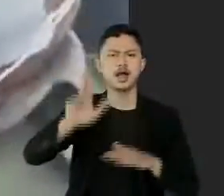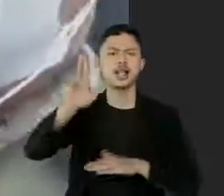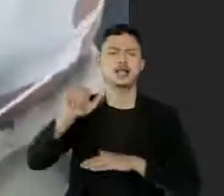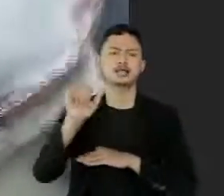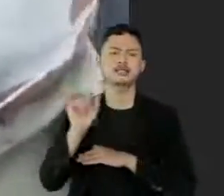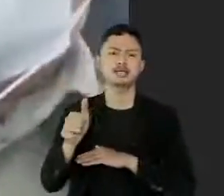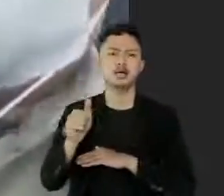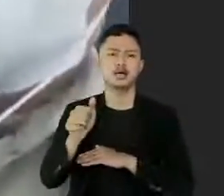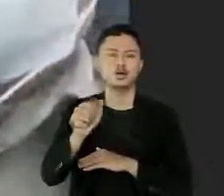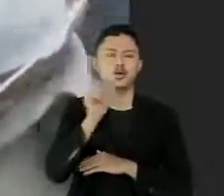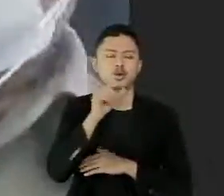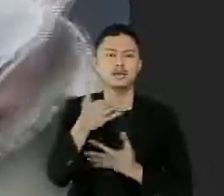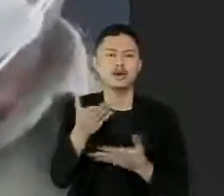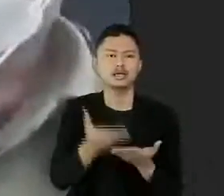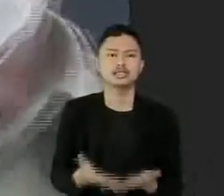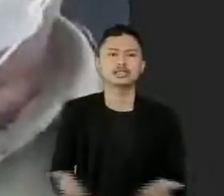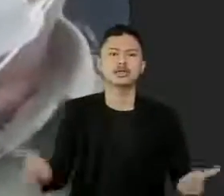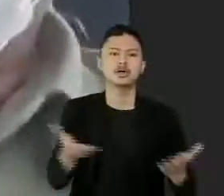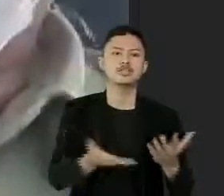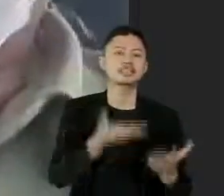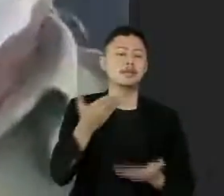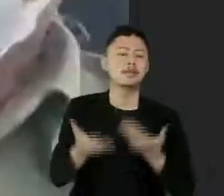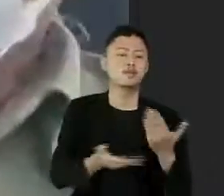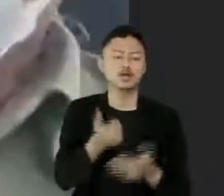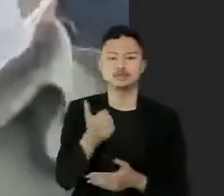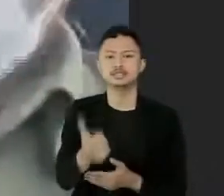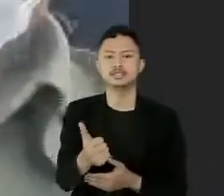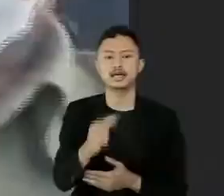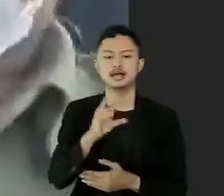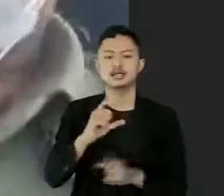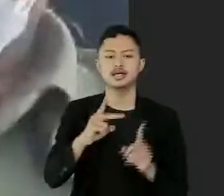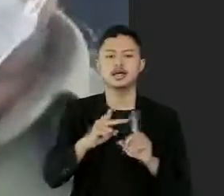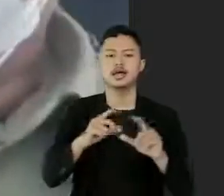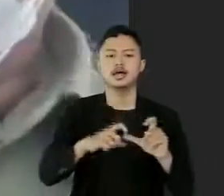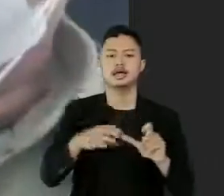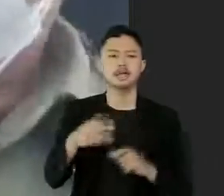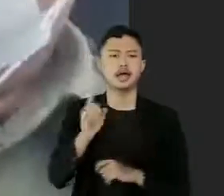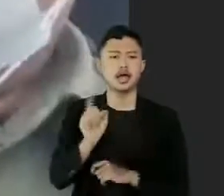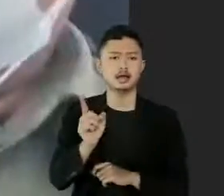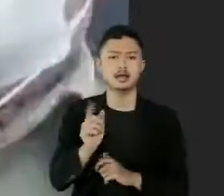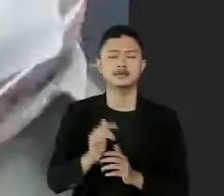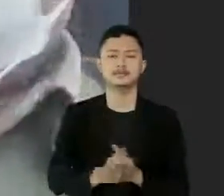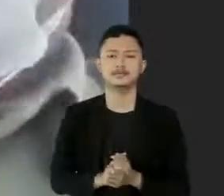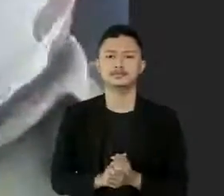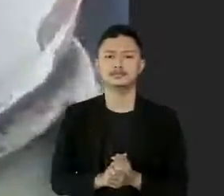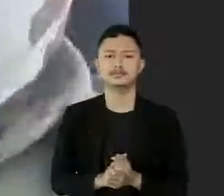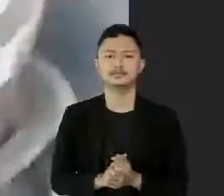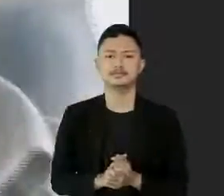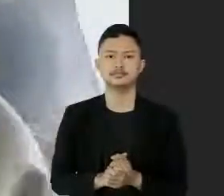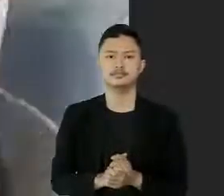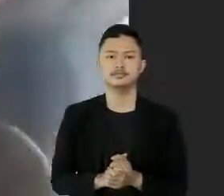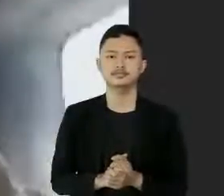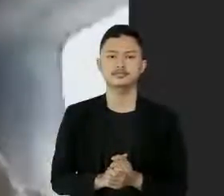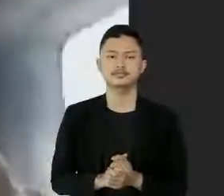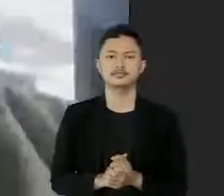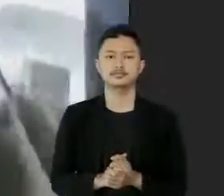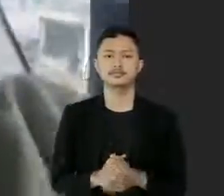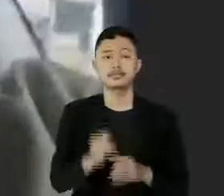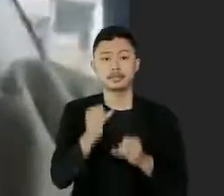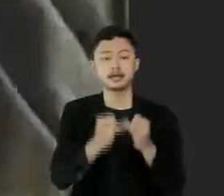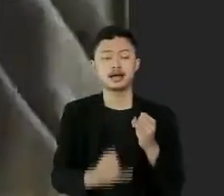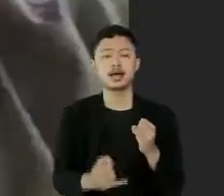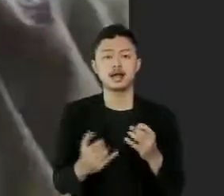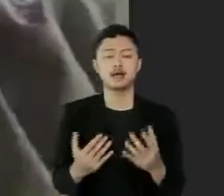dengan kondisi yang sudah sangat memungkinkan, CHSE harus ada, dan yang